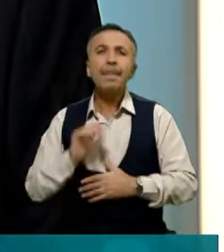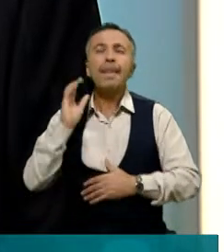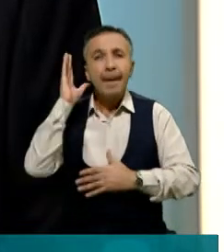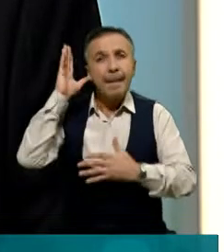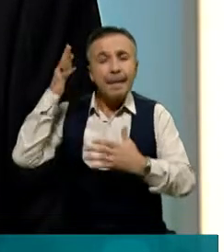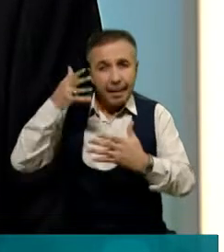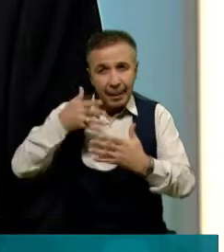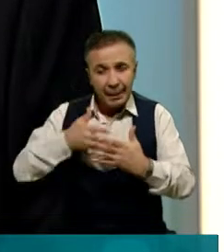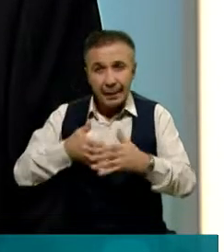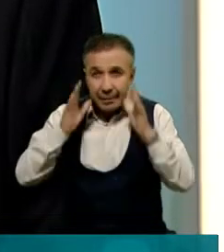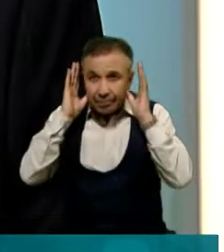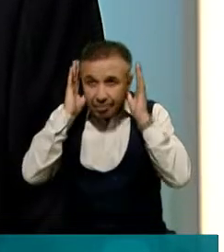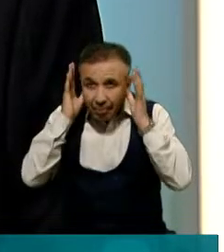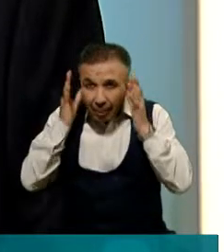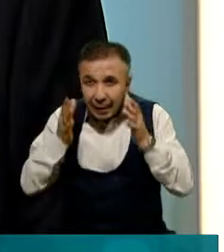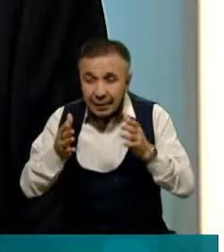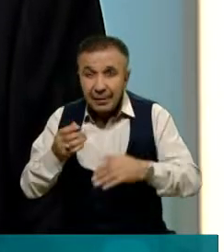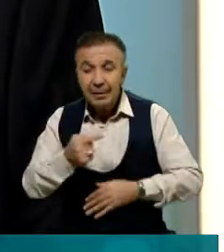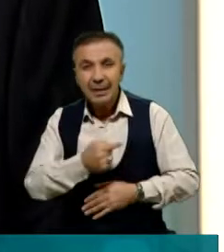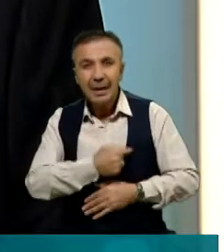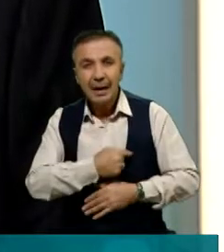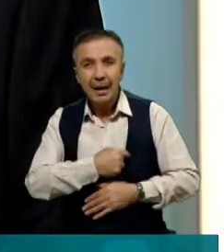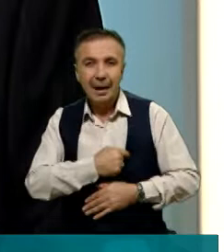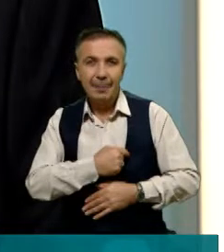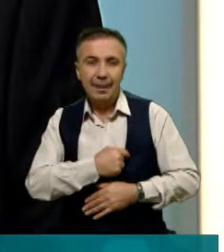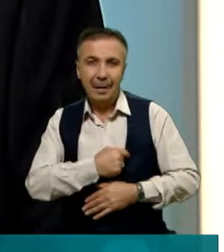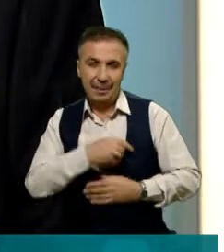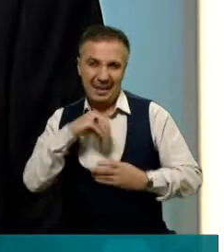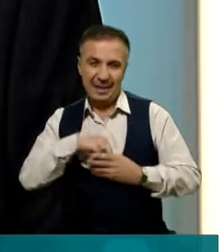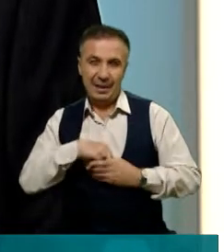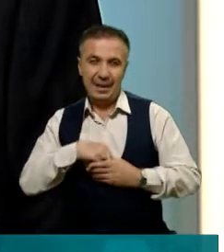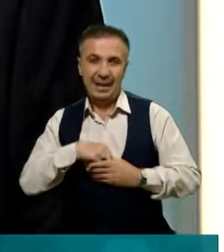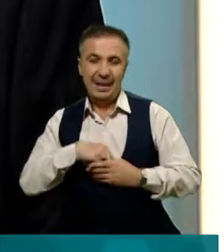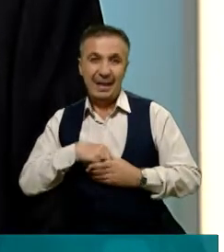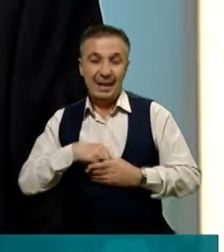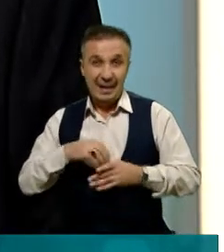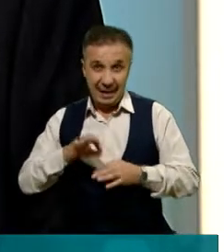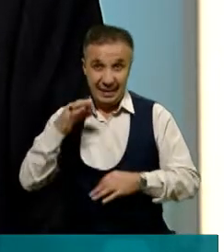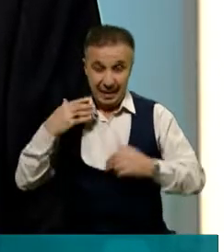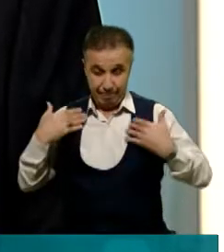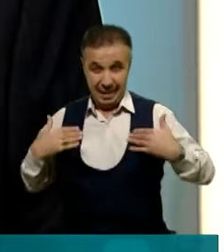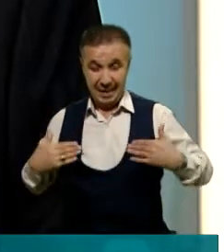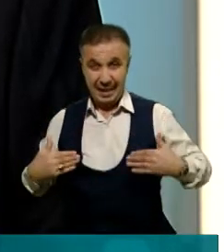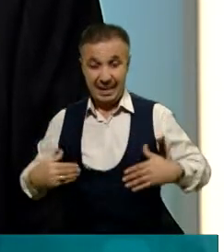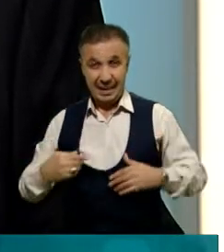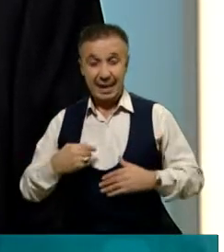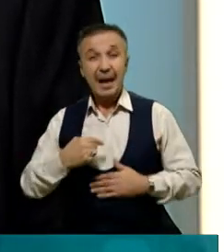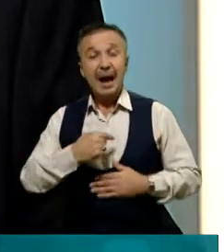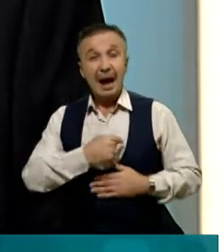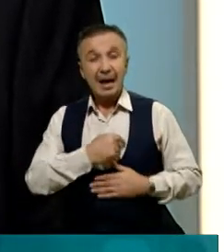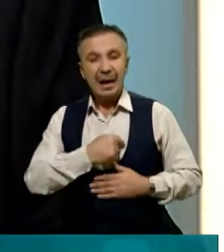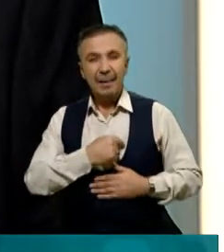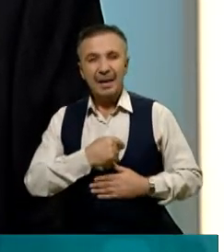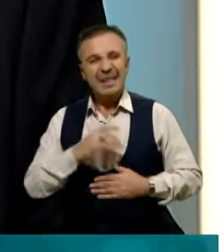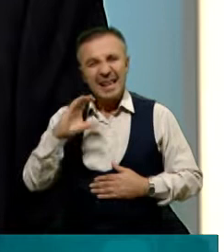ibadetlerin bu kalbi durumundadır Yani insan bedenindeki kalpli ise İslam binasının da bir